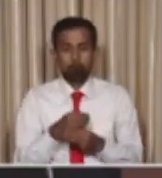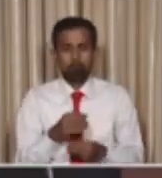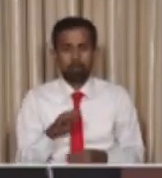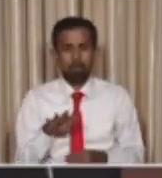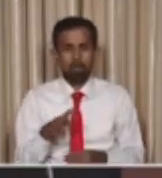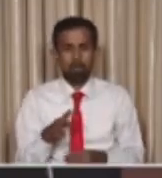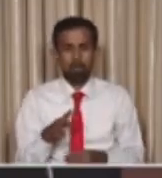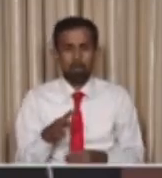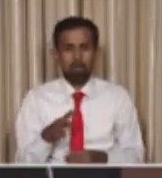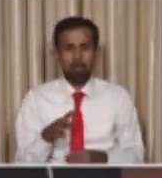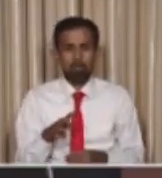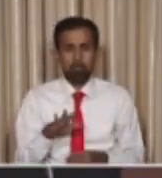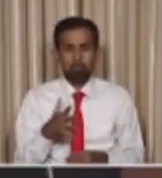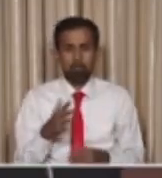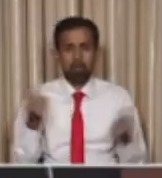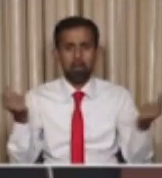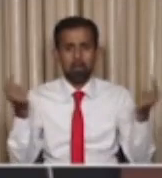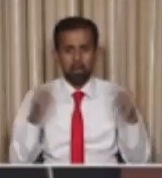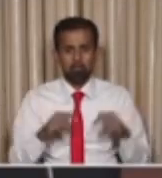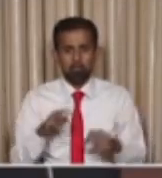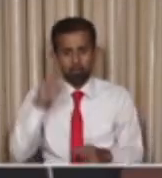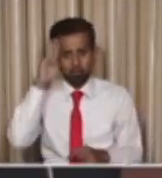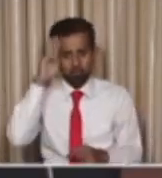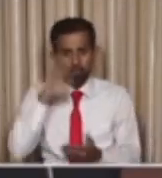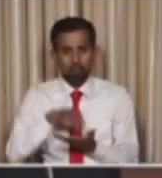4500ක් ගෙනැල්ලා